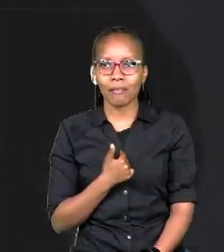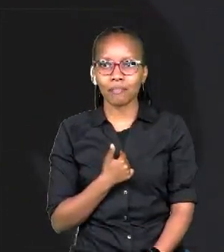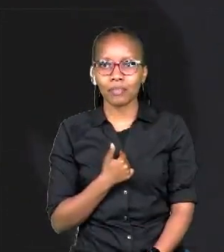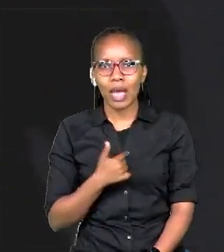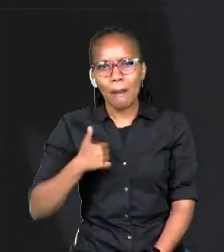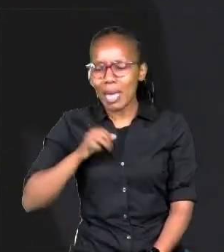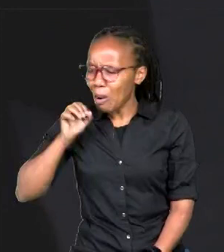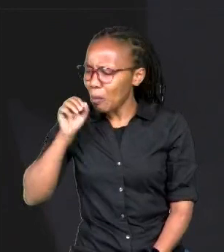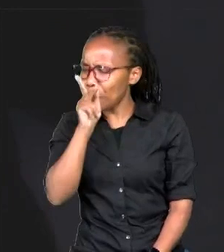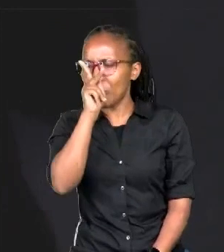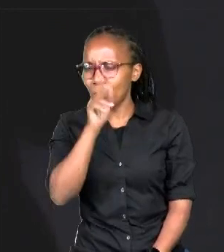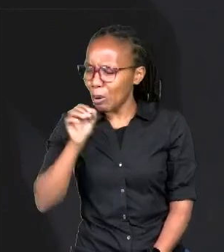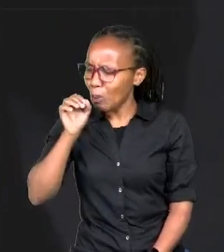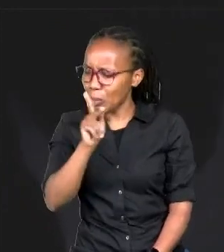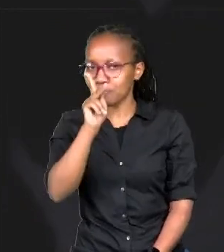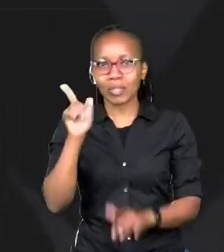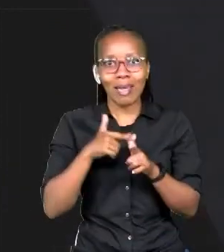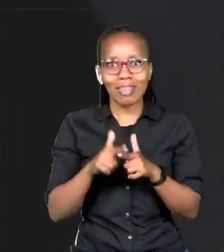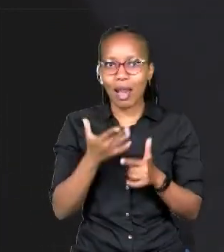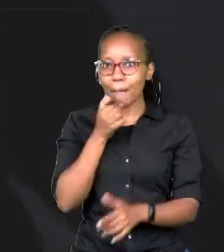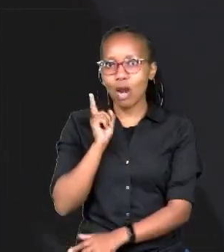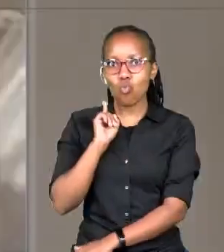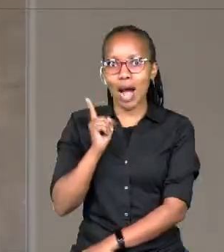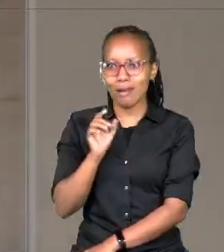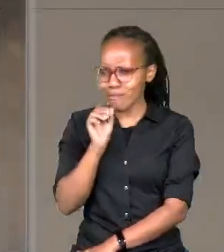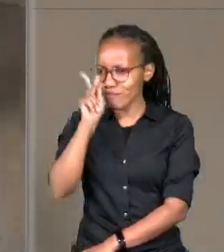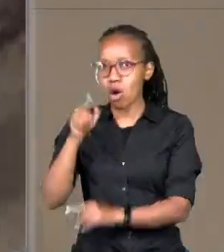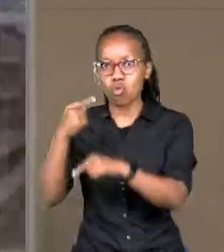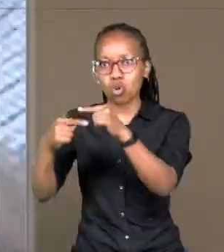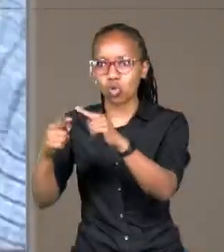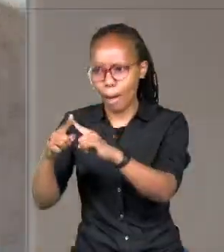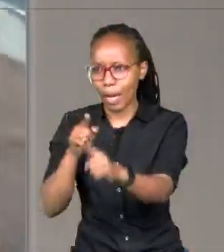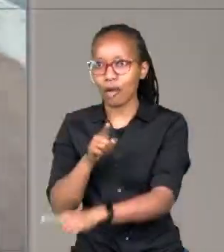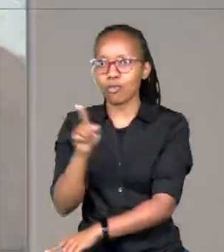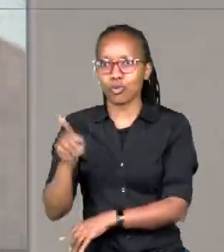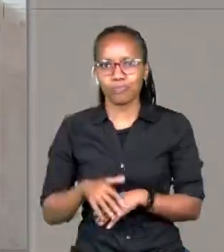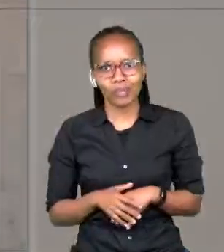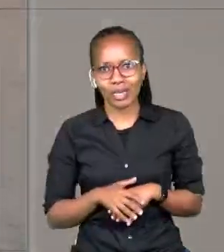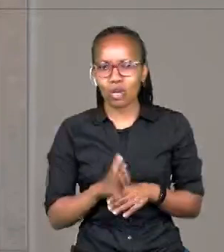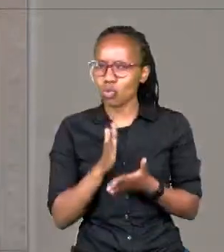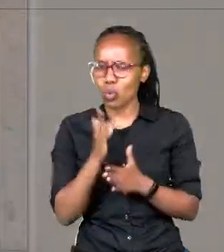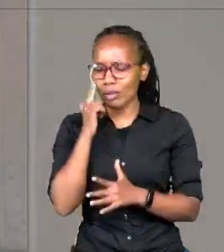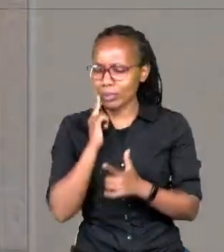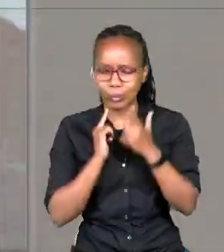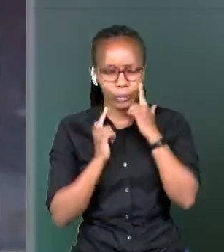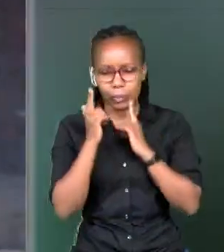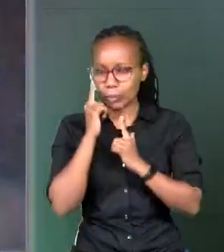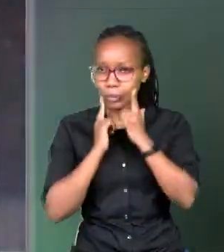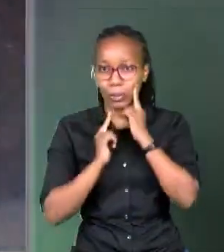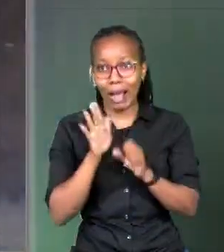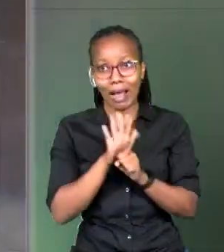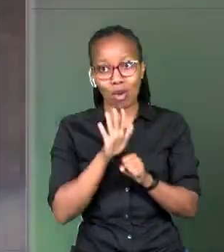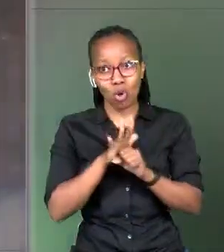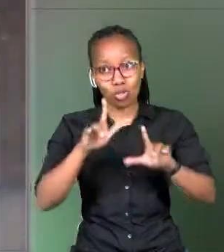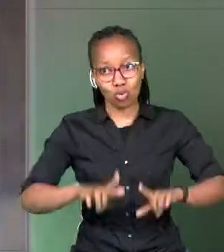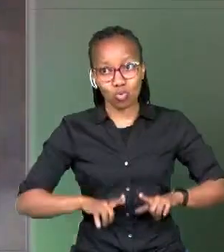Nikupiga duru sasa aliniambia nikipiga duru tena nikuniua tu. The tears they have shed to survive cancels completely